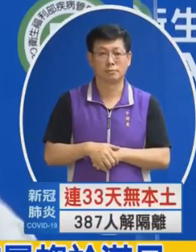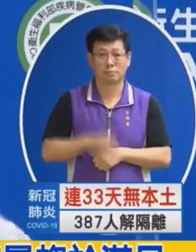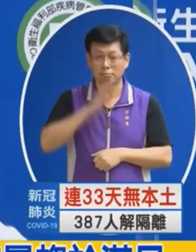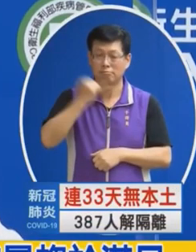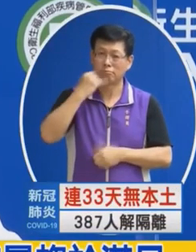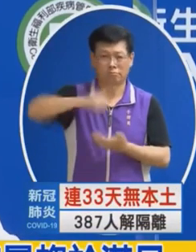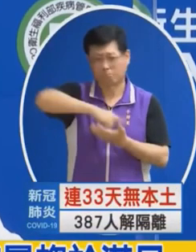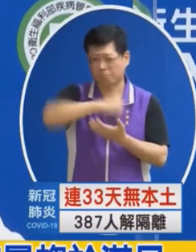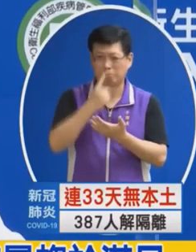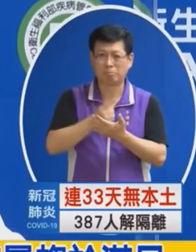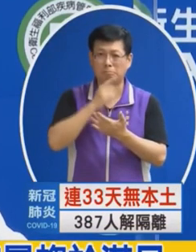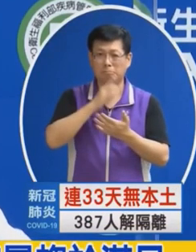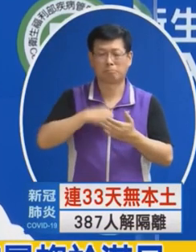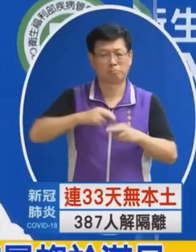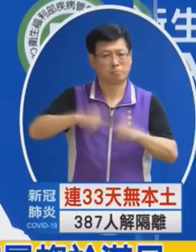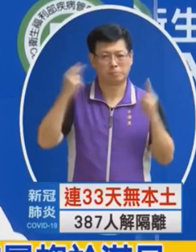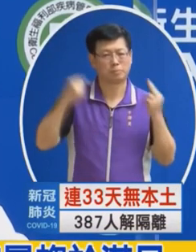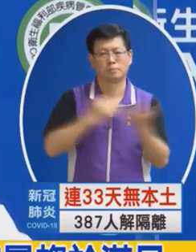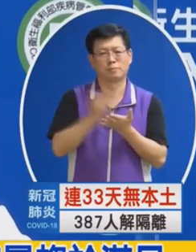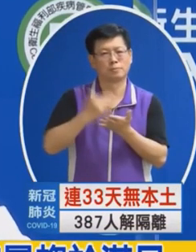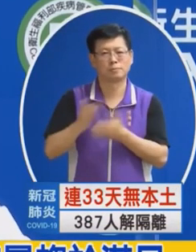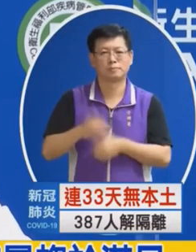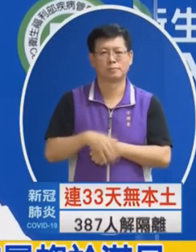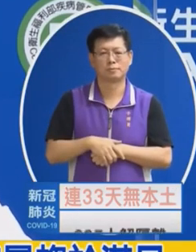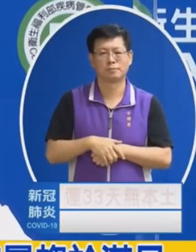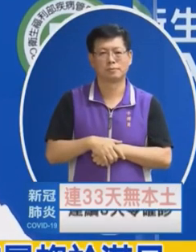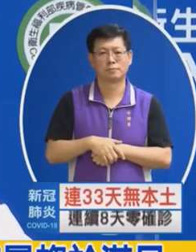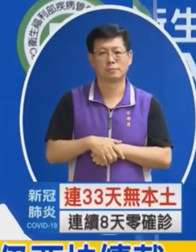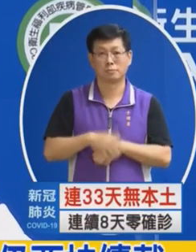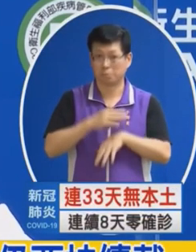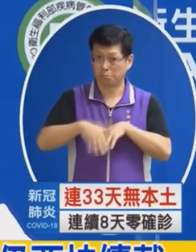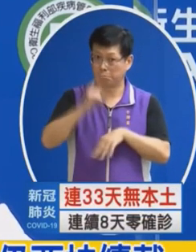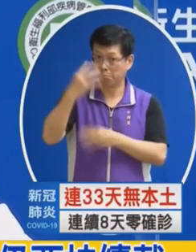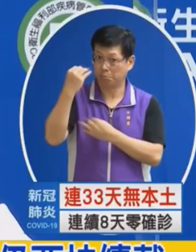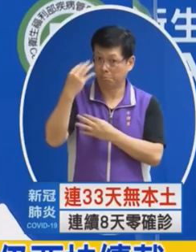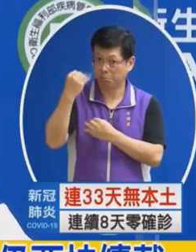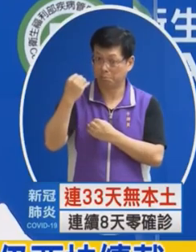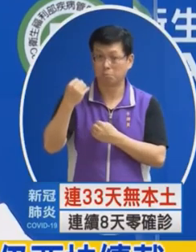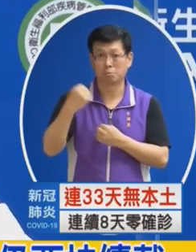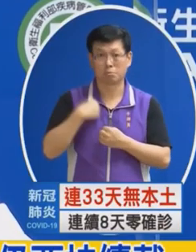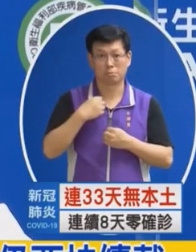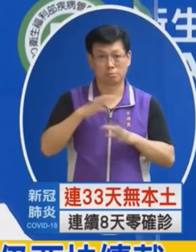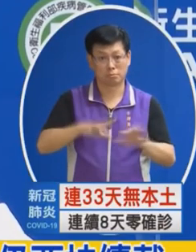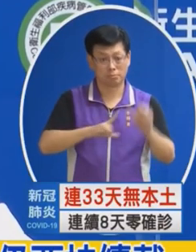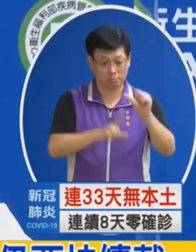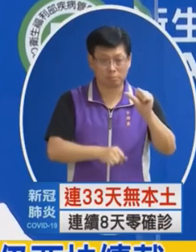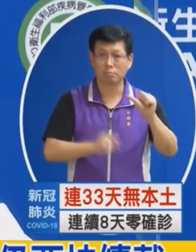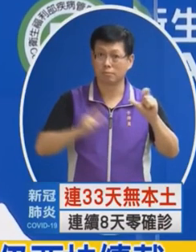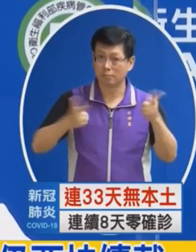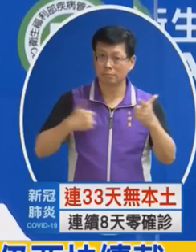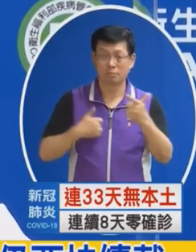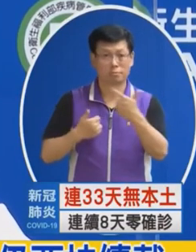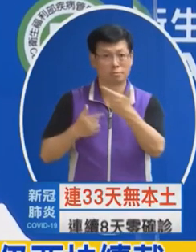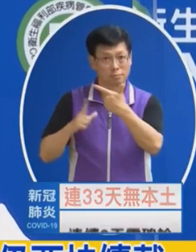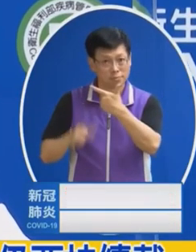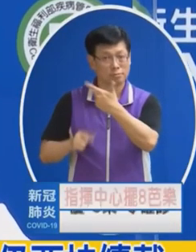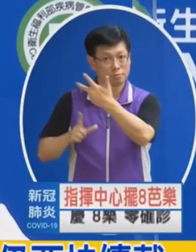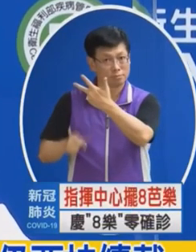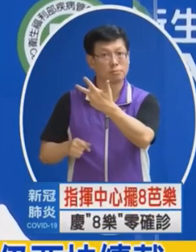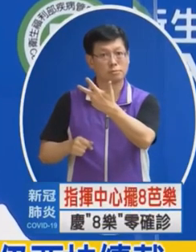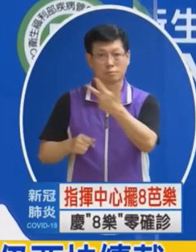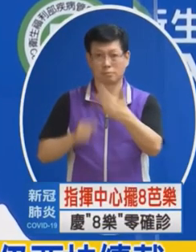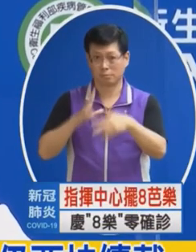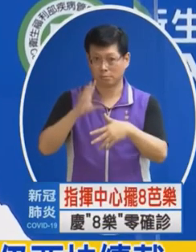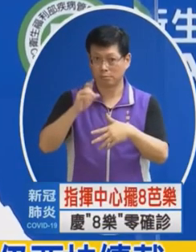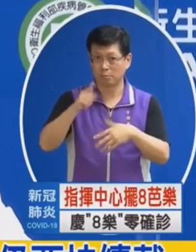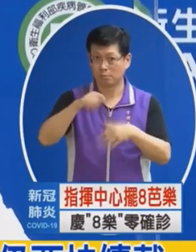样整个来整体来解决这问题。 对不起，那我们会不会有个期程，就是说我们现在是5月，那我们大概可能是比如说6月或7月是